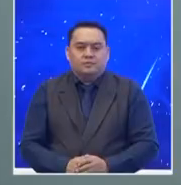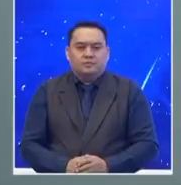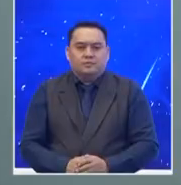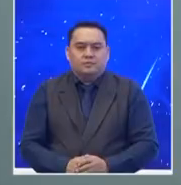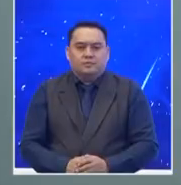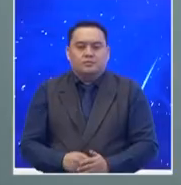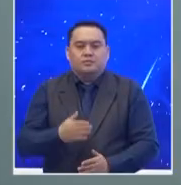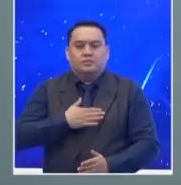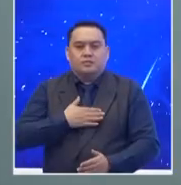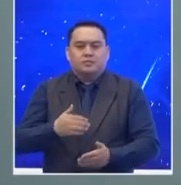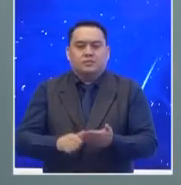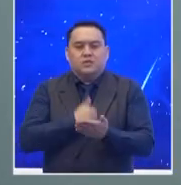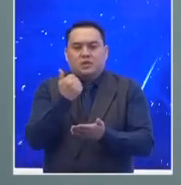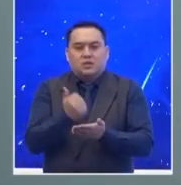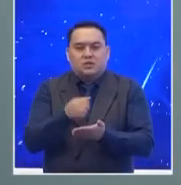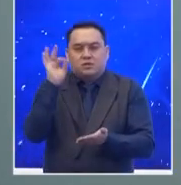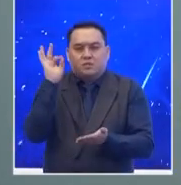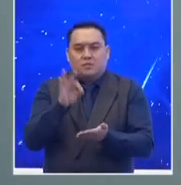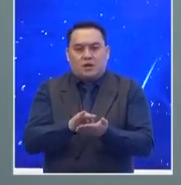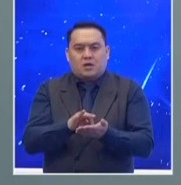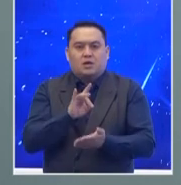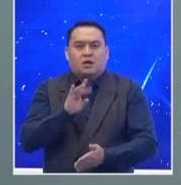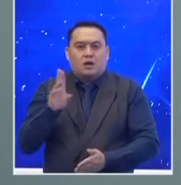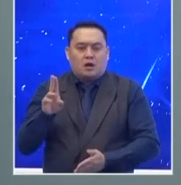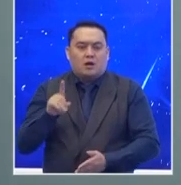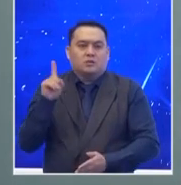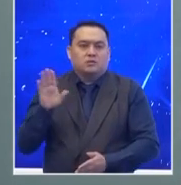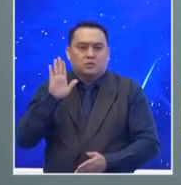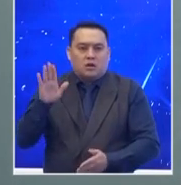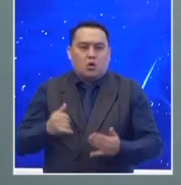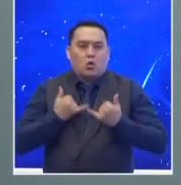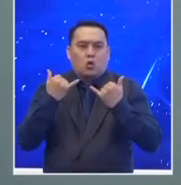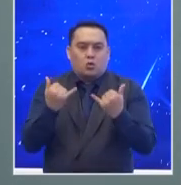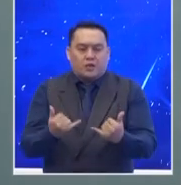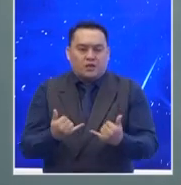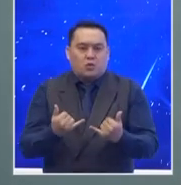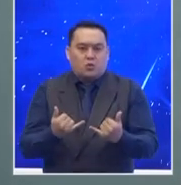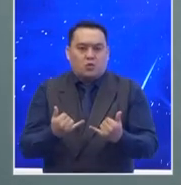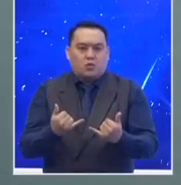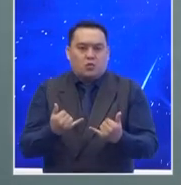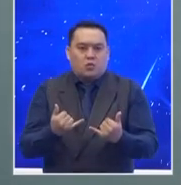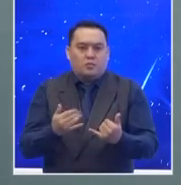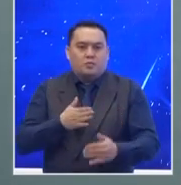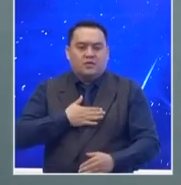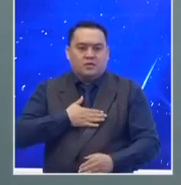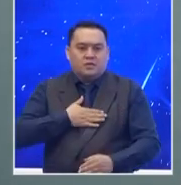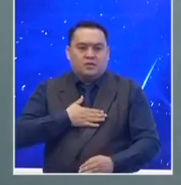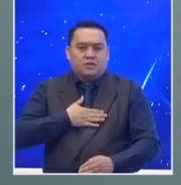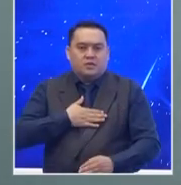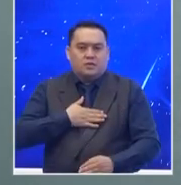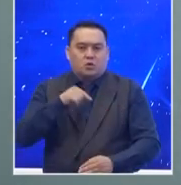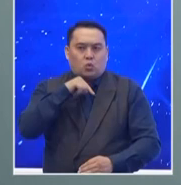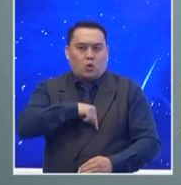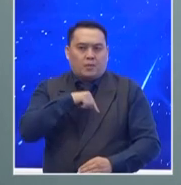Негізгі мақсаты Қазақстан Республикасының рәміздерін құрметтеу, қадірлеу мақсатында біздің рәміздер